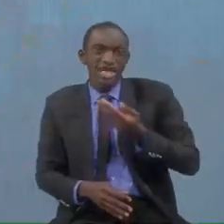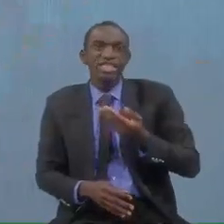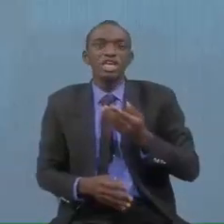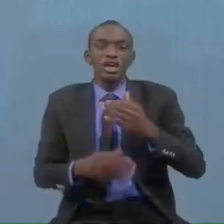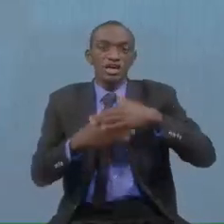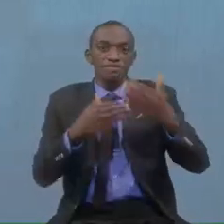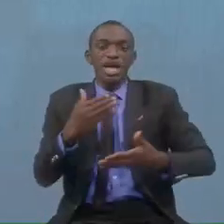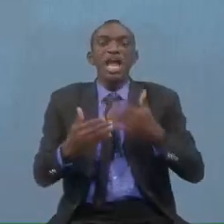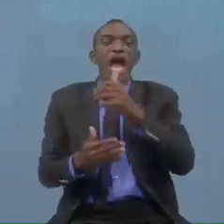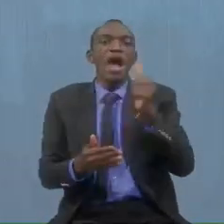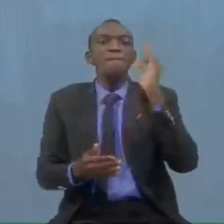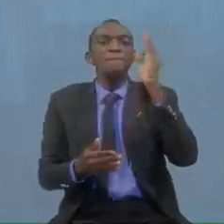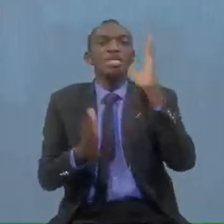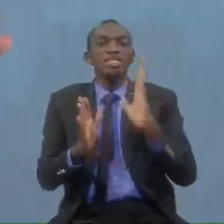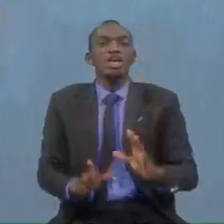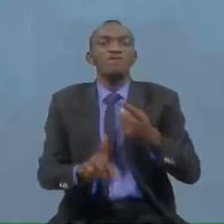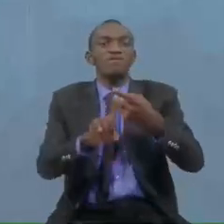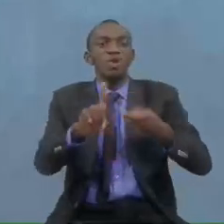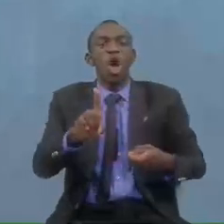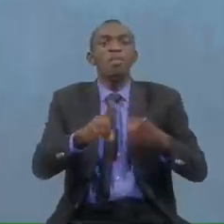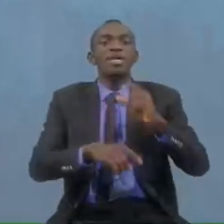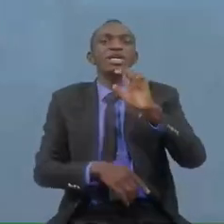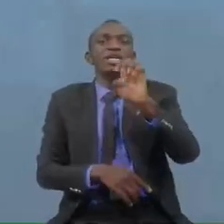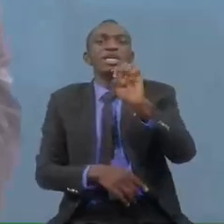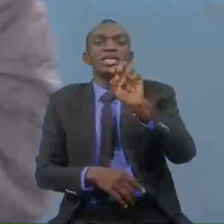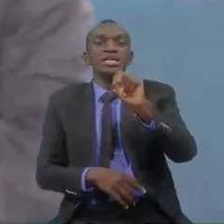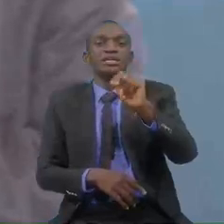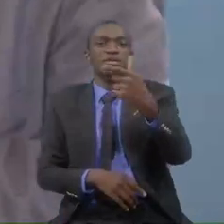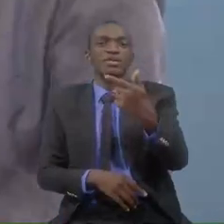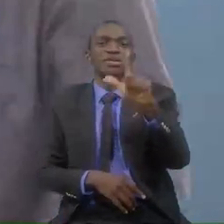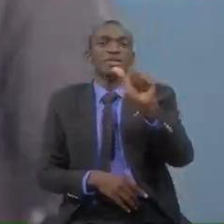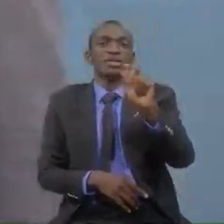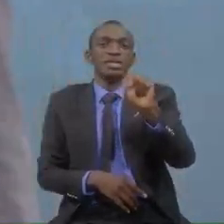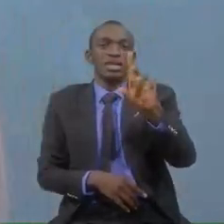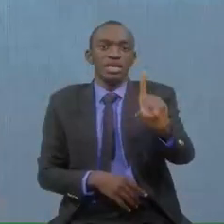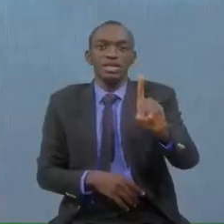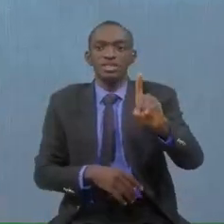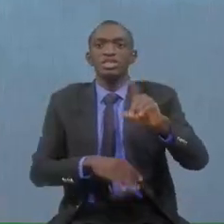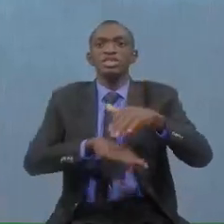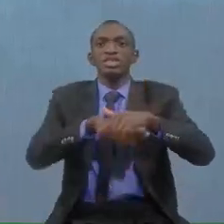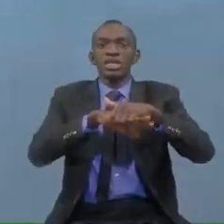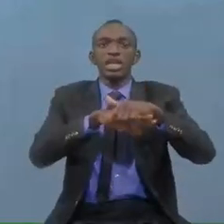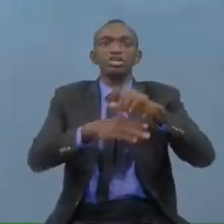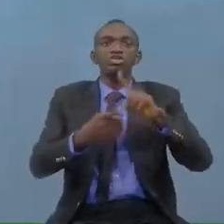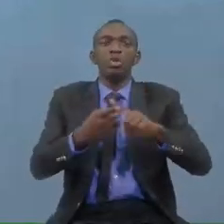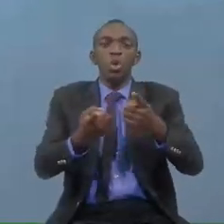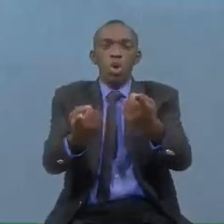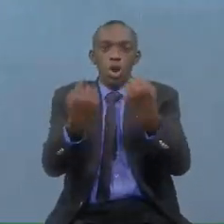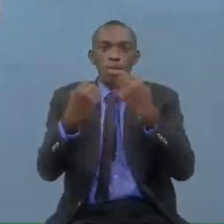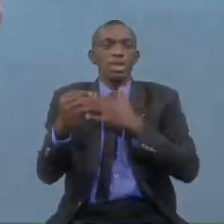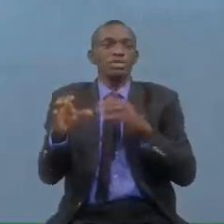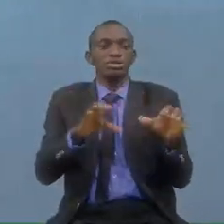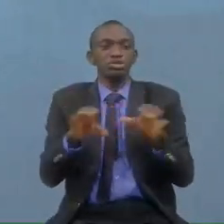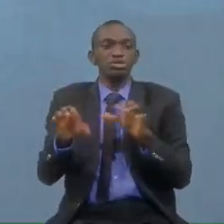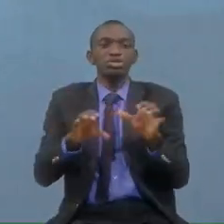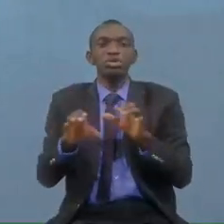invité un prédicateur depuis l'Angleterre de venir tenir une croisade. Et ils m'ont abordé